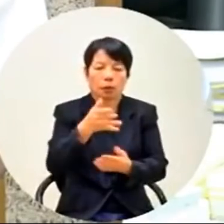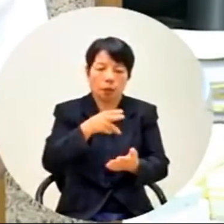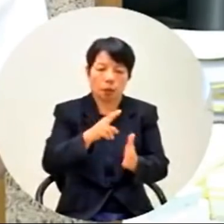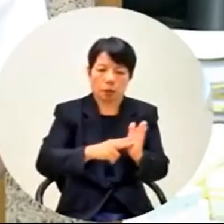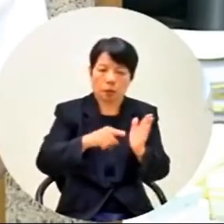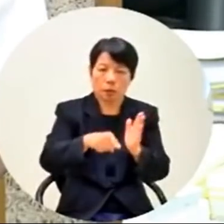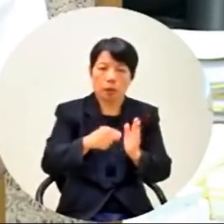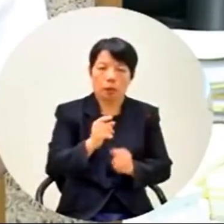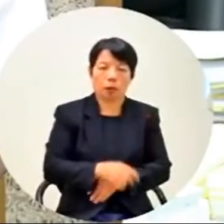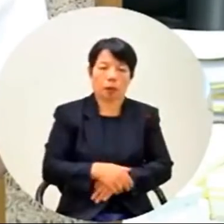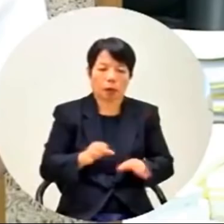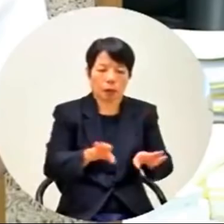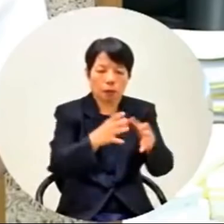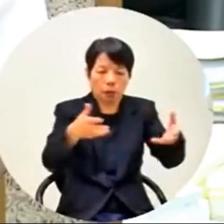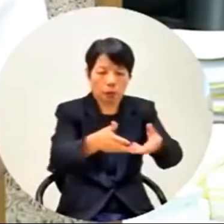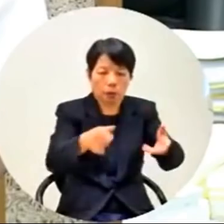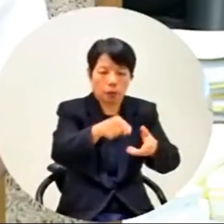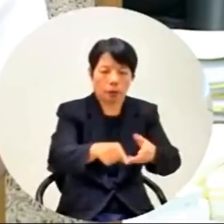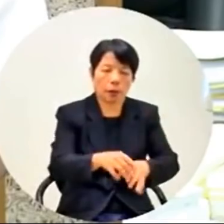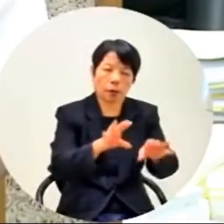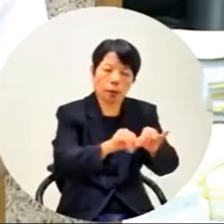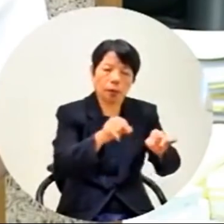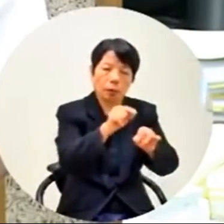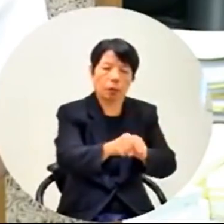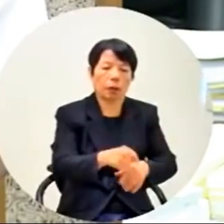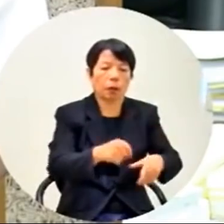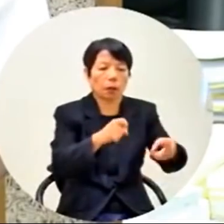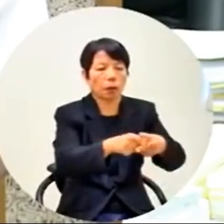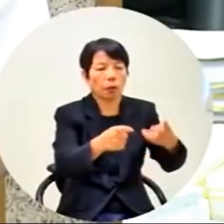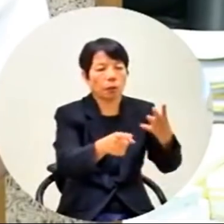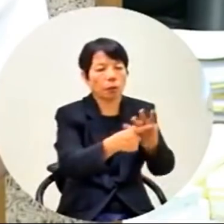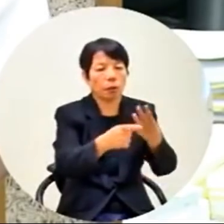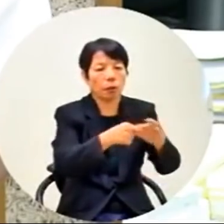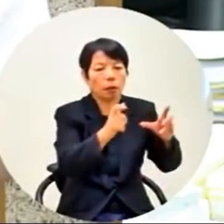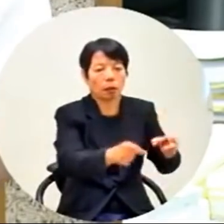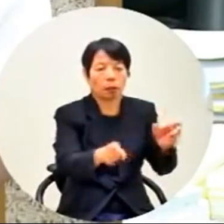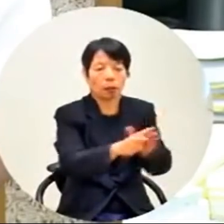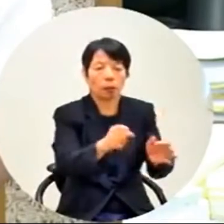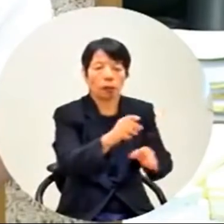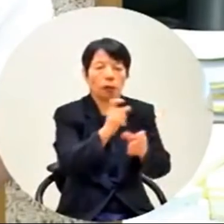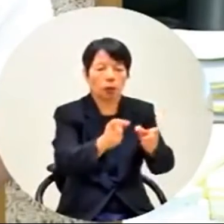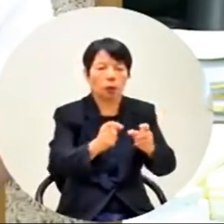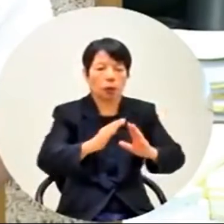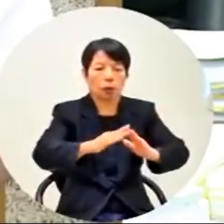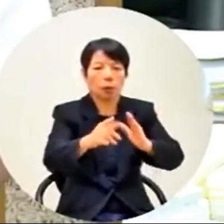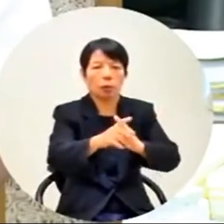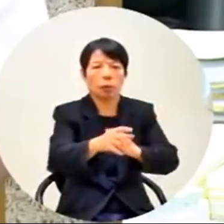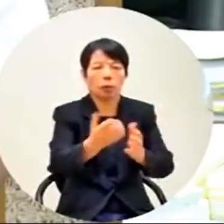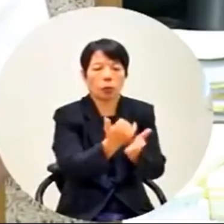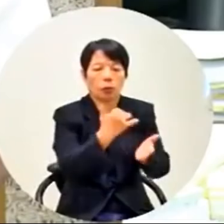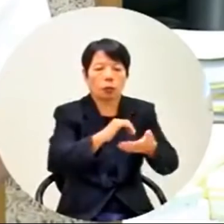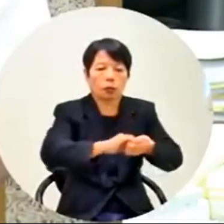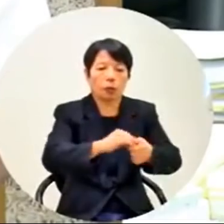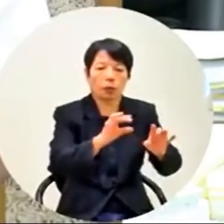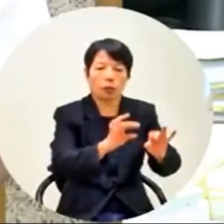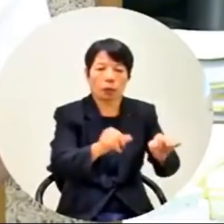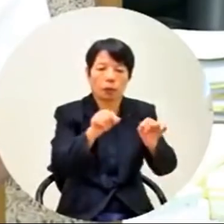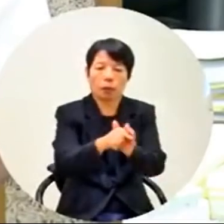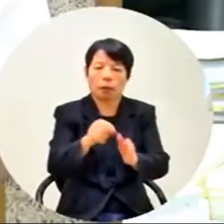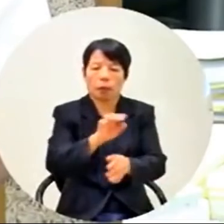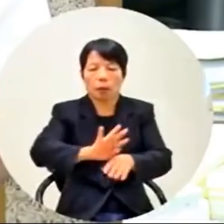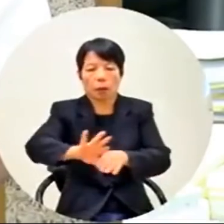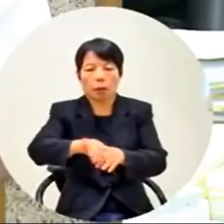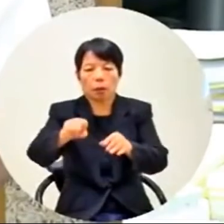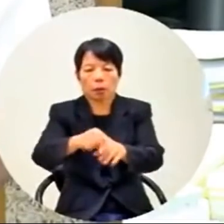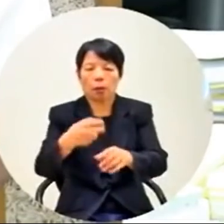它开发的部分陆上是属于工业区跟那个港埠用地，那这一块预定开发区的右侧还有八